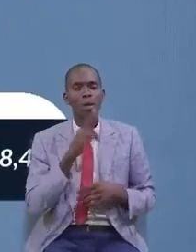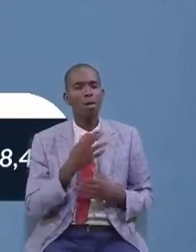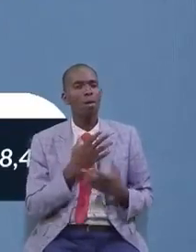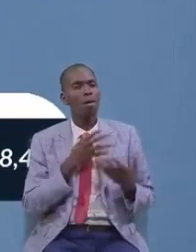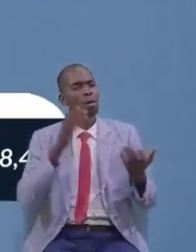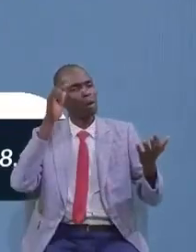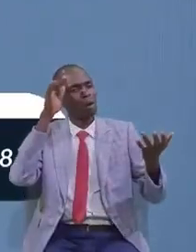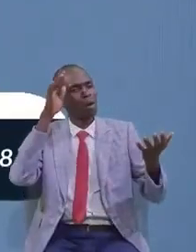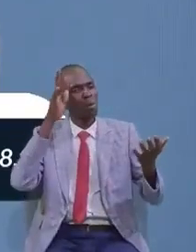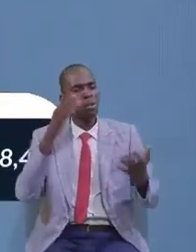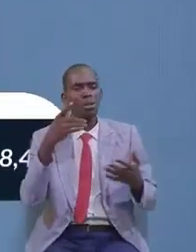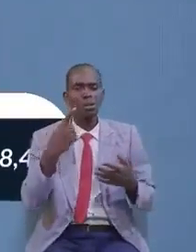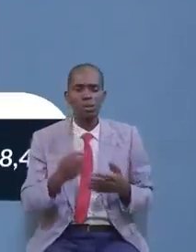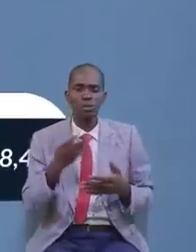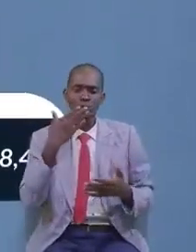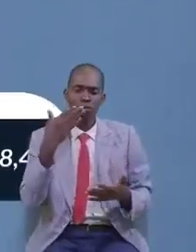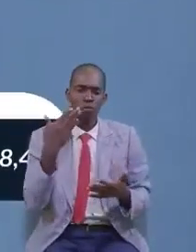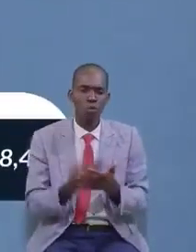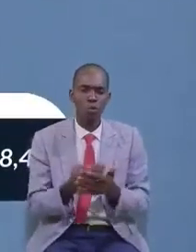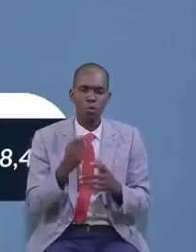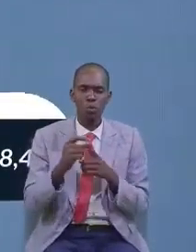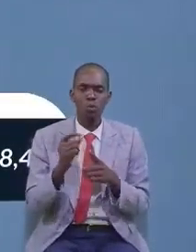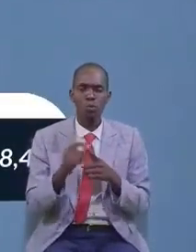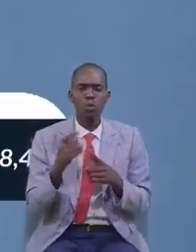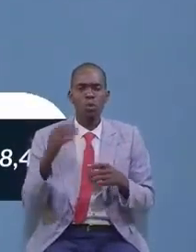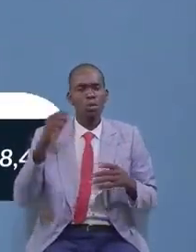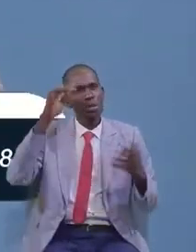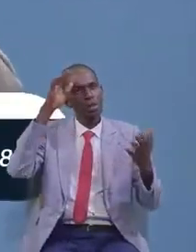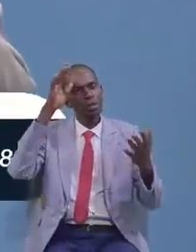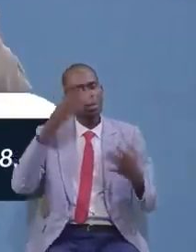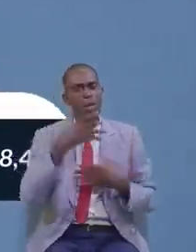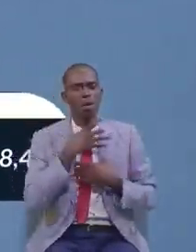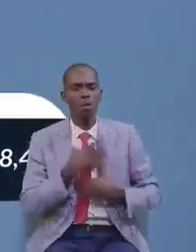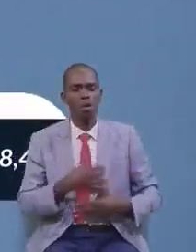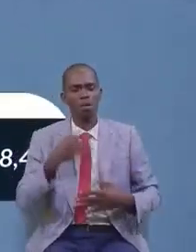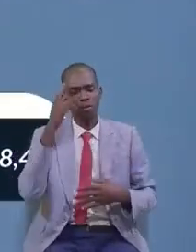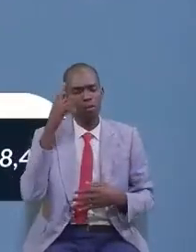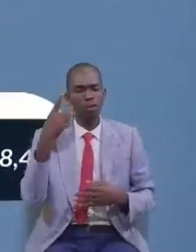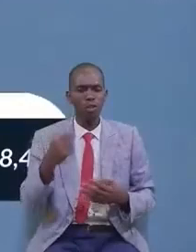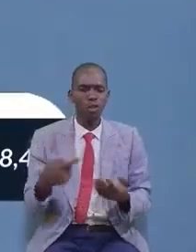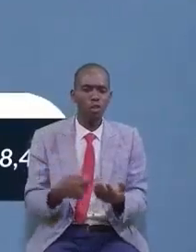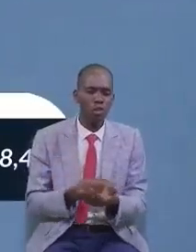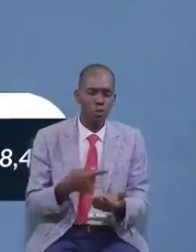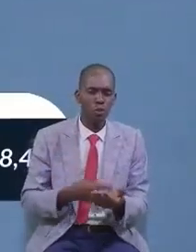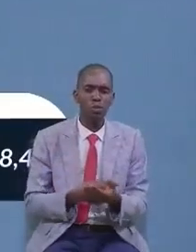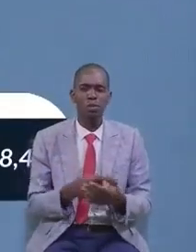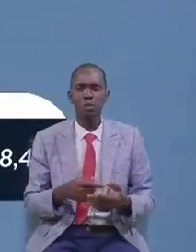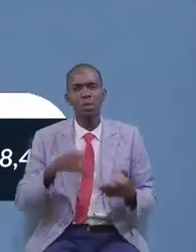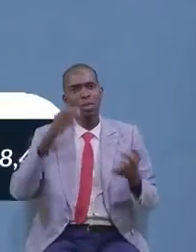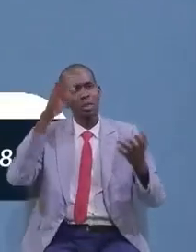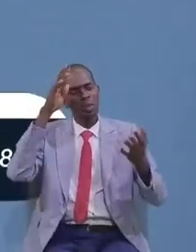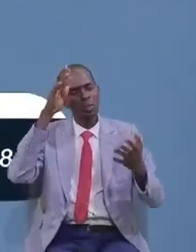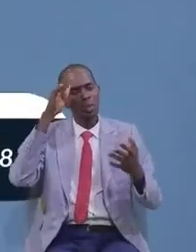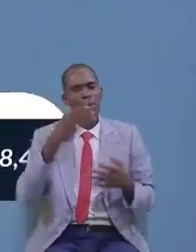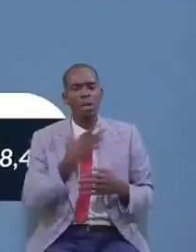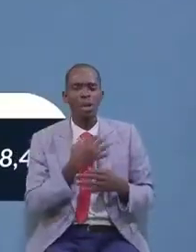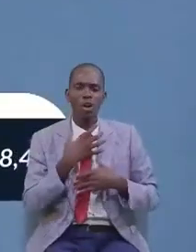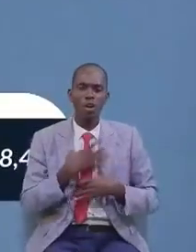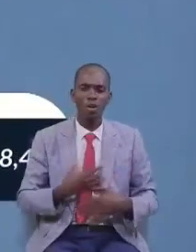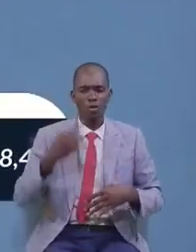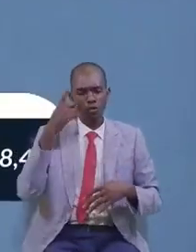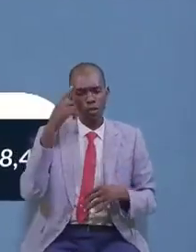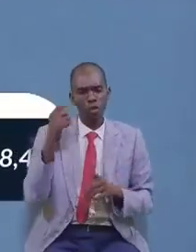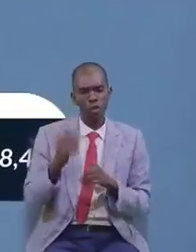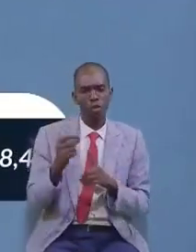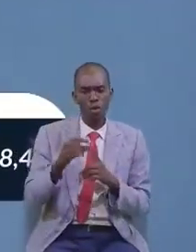మంచి వార్తల కోసం చూడండి. Hungry for the gospel. కొంతమంది సువార్త పట్ల కోపంతో ఉన్నారు. Hungry for the word that transforms